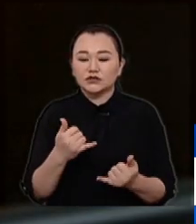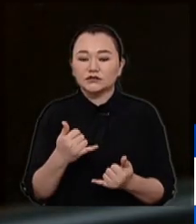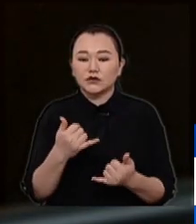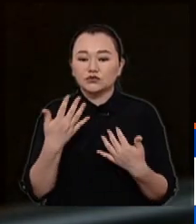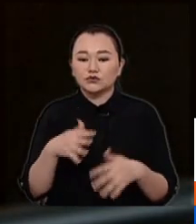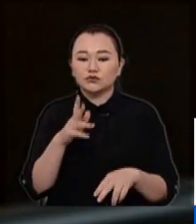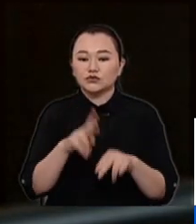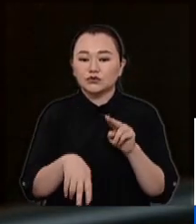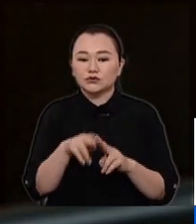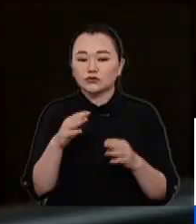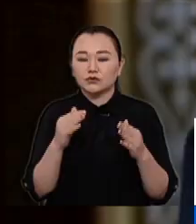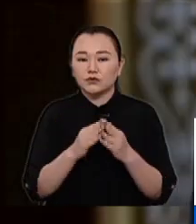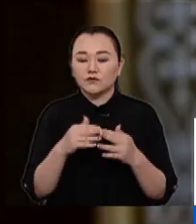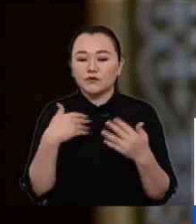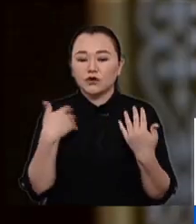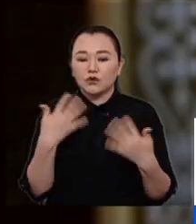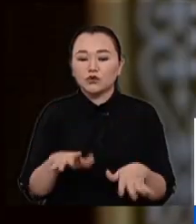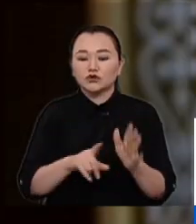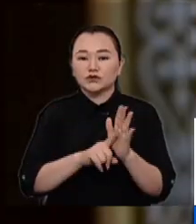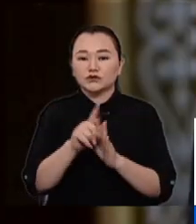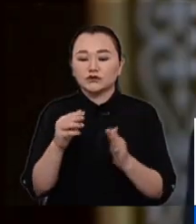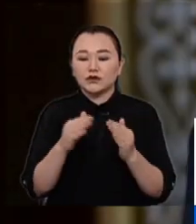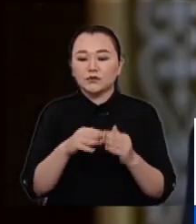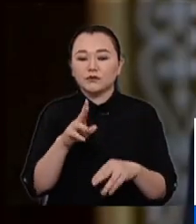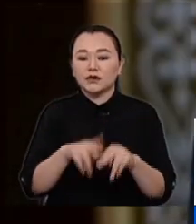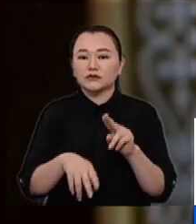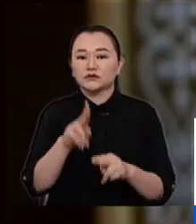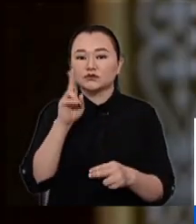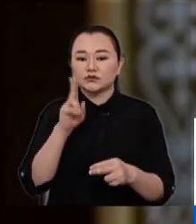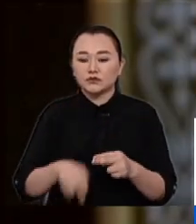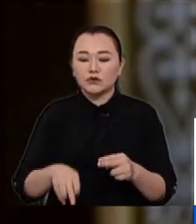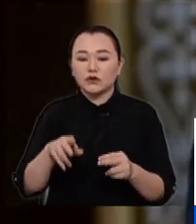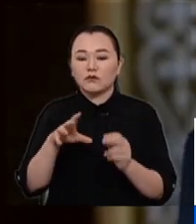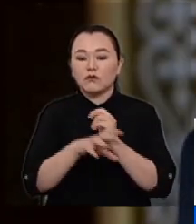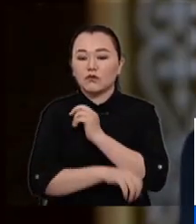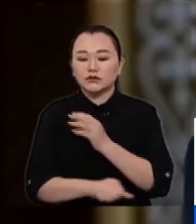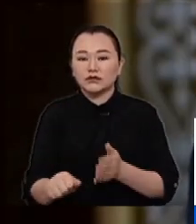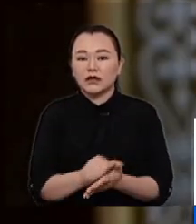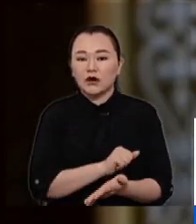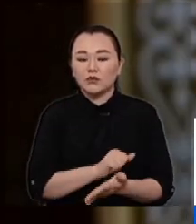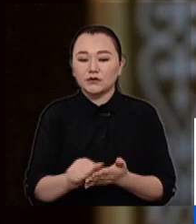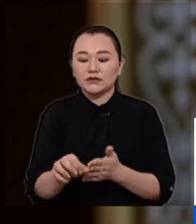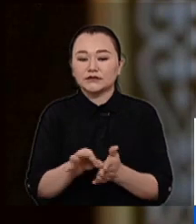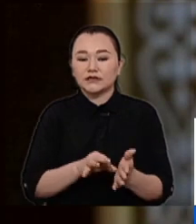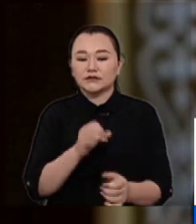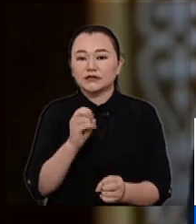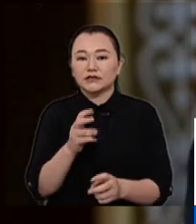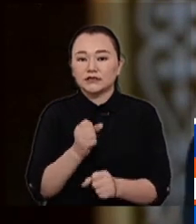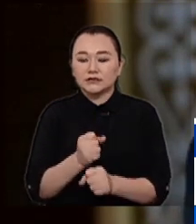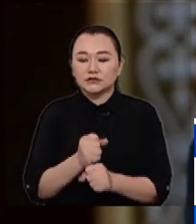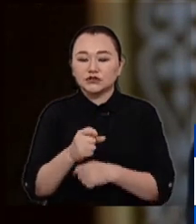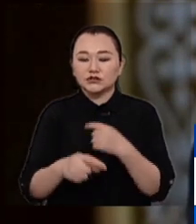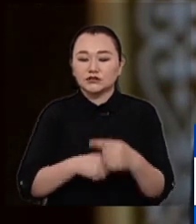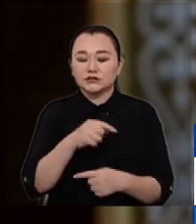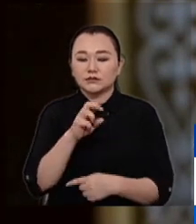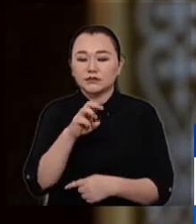уже строительство домов мы начали. Дома построятся, потом сразу документы, как сделаем, через